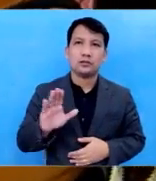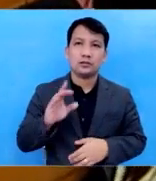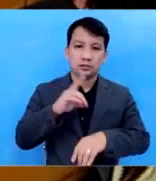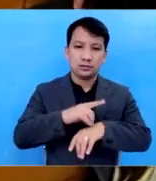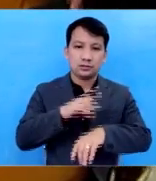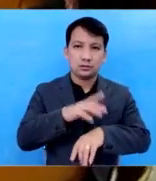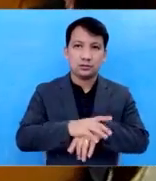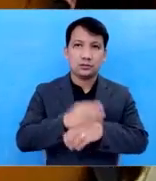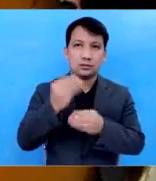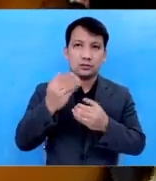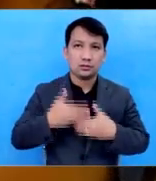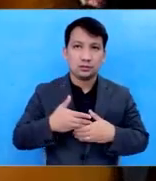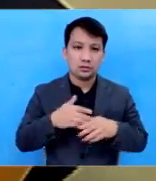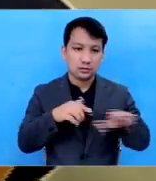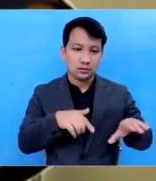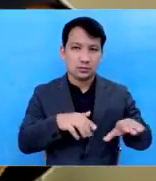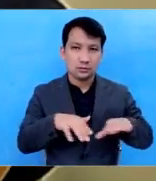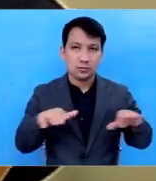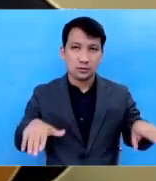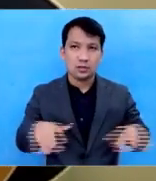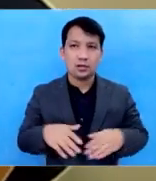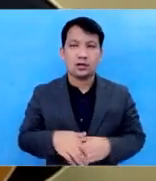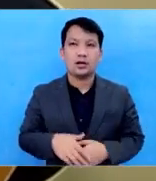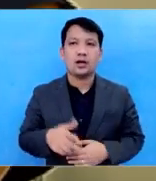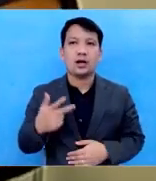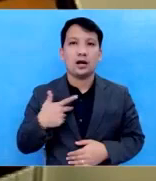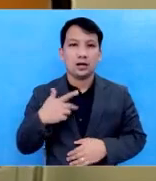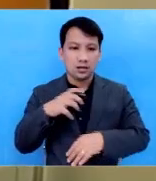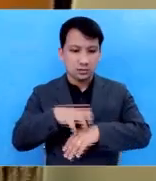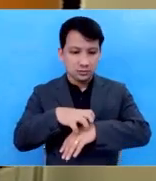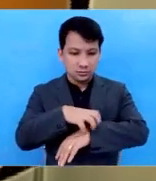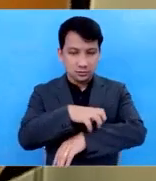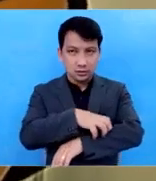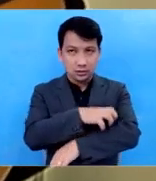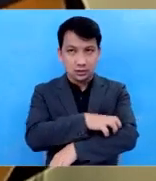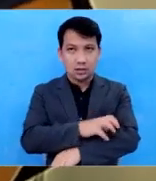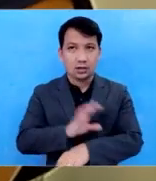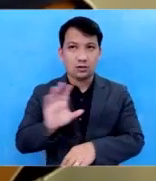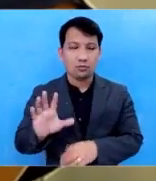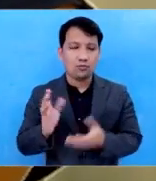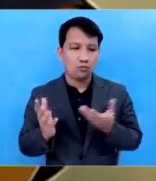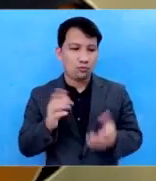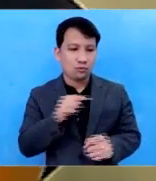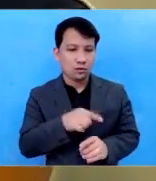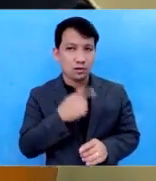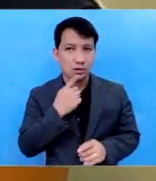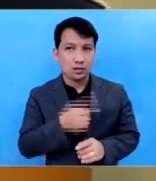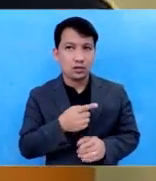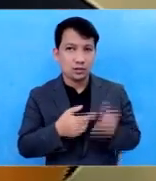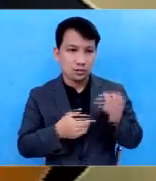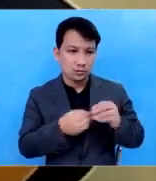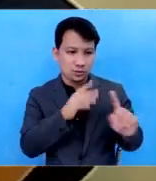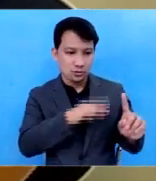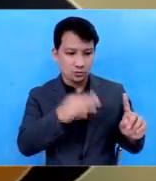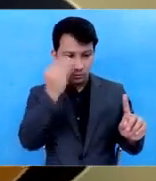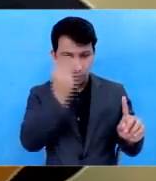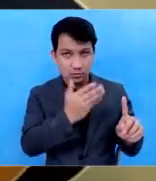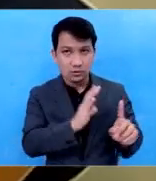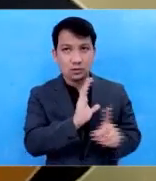sa bata. Nga po, may mga rashes po kasi siya. Sabi po ng i-obserbahan daw po muna.